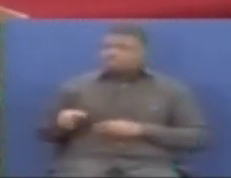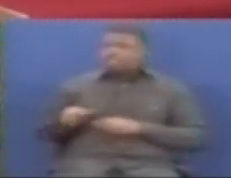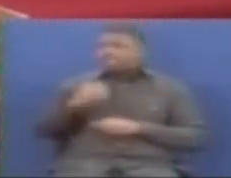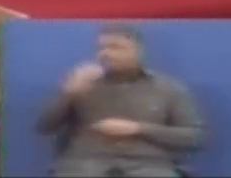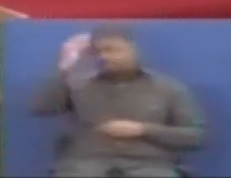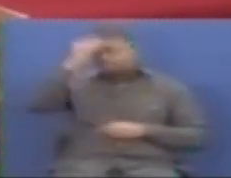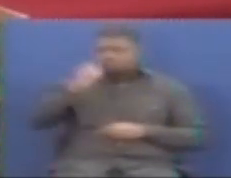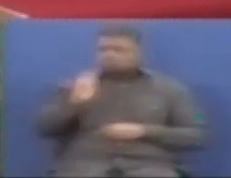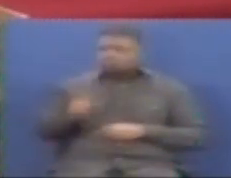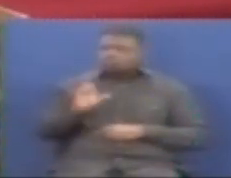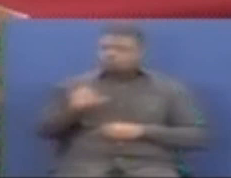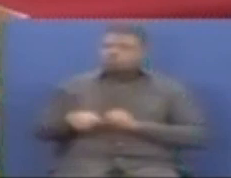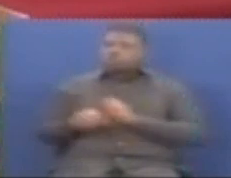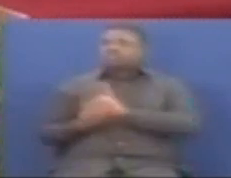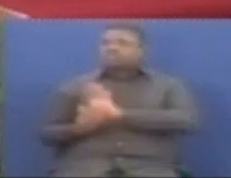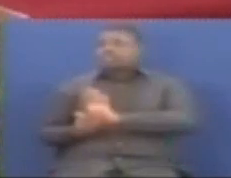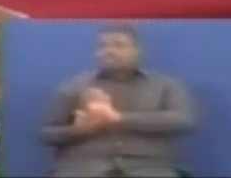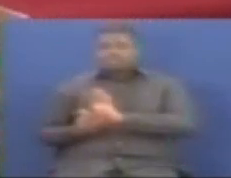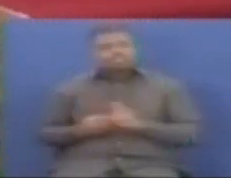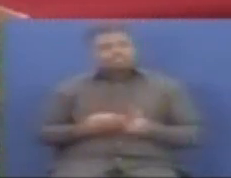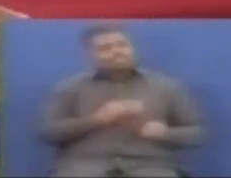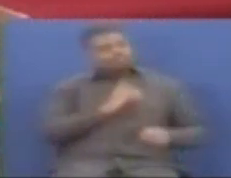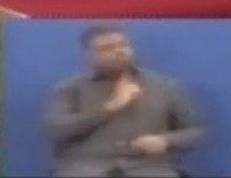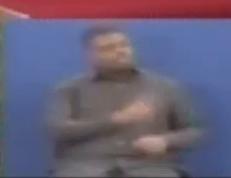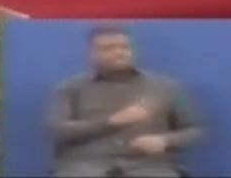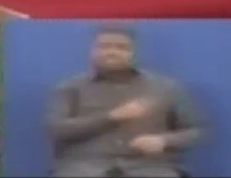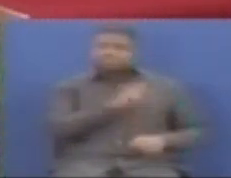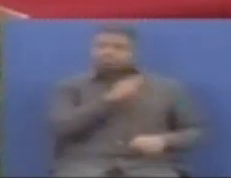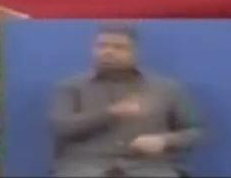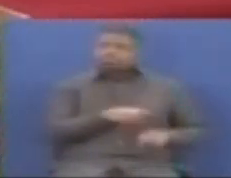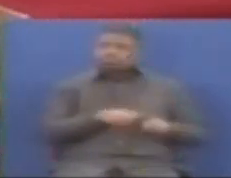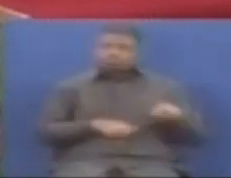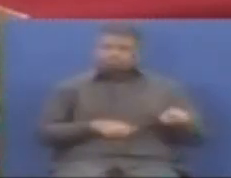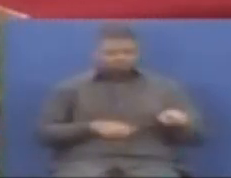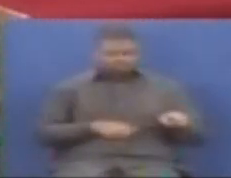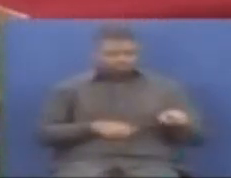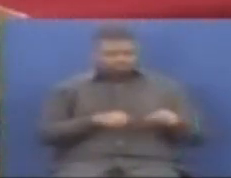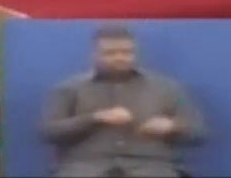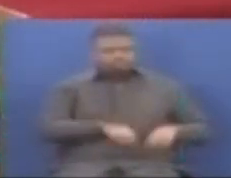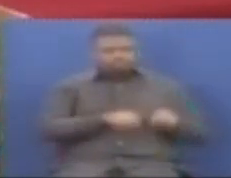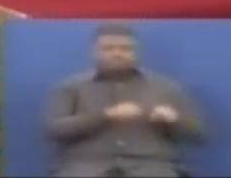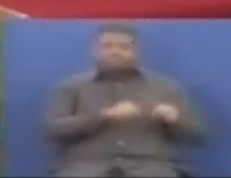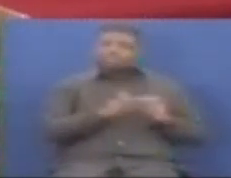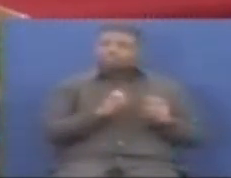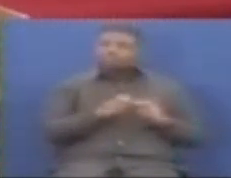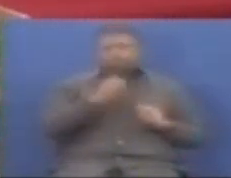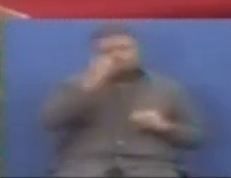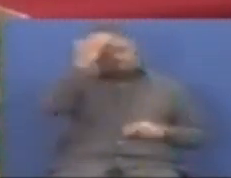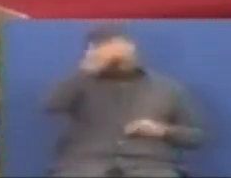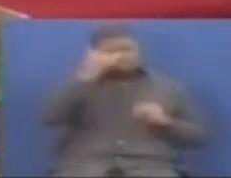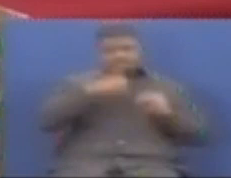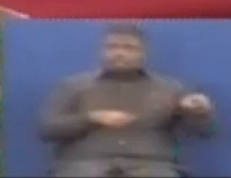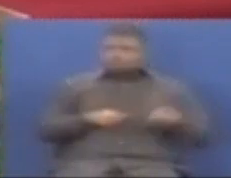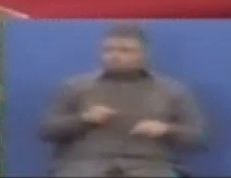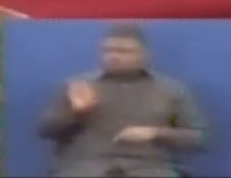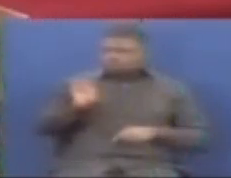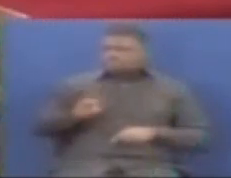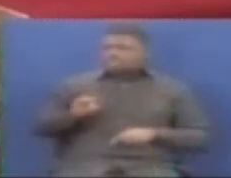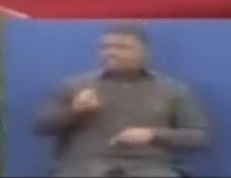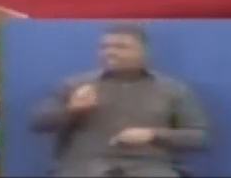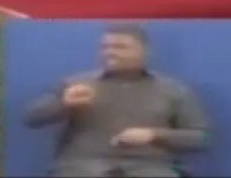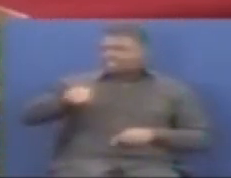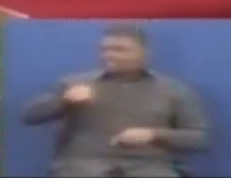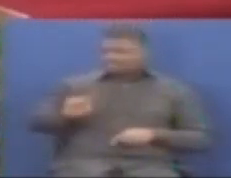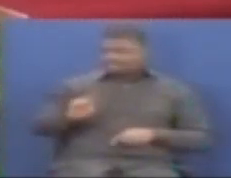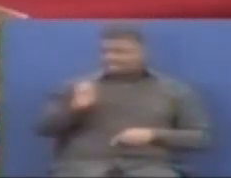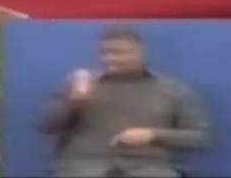Kilimanjaro umo kwenye mikoa hiyo tisa, na nimwagize mkandarasi meneja TANESCO kwa mkoa wa Kilimanjaro na wilaya ya Same